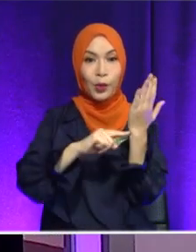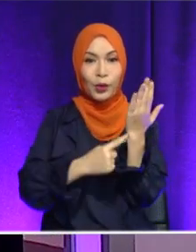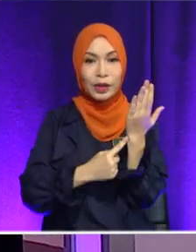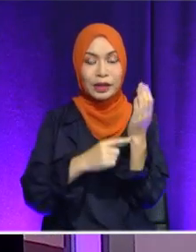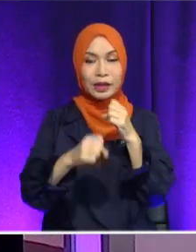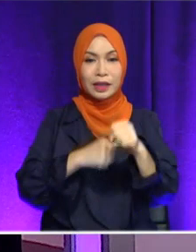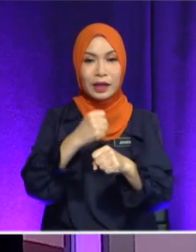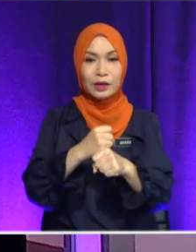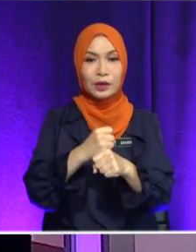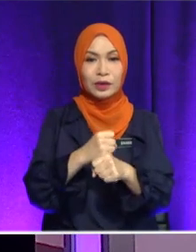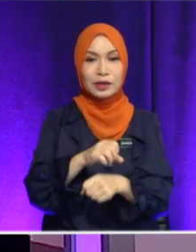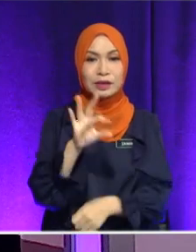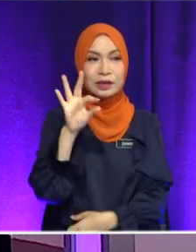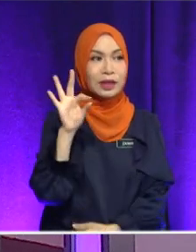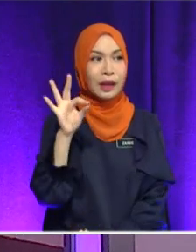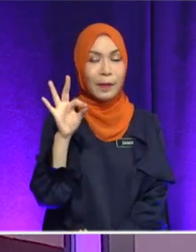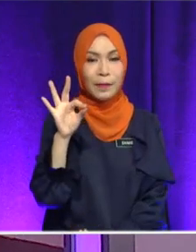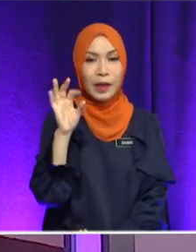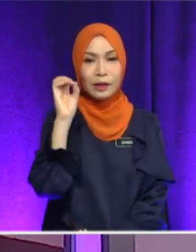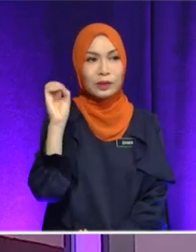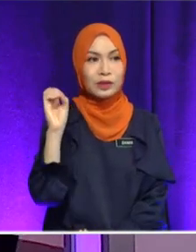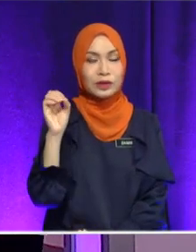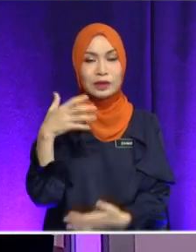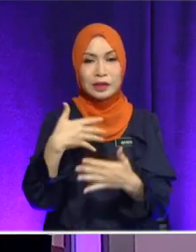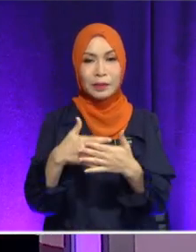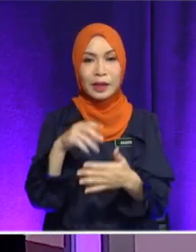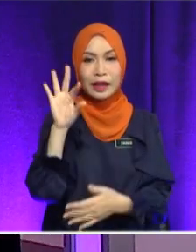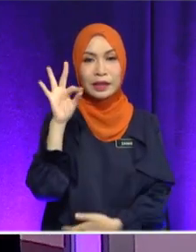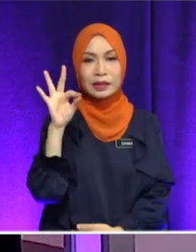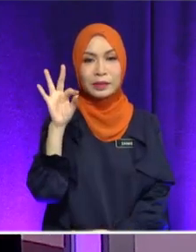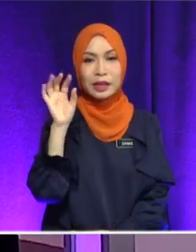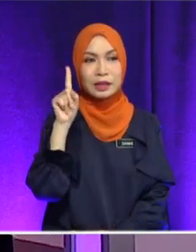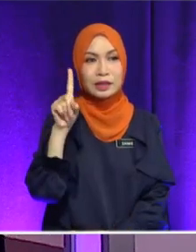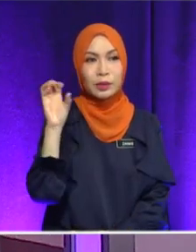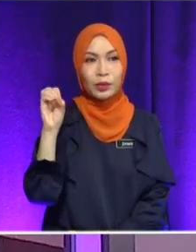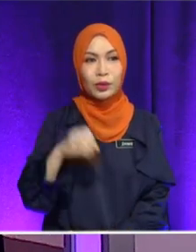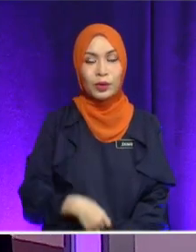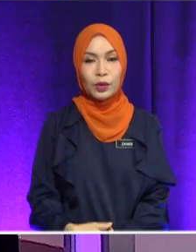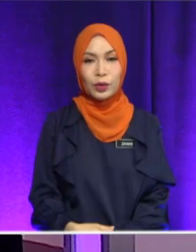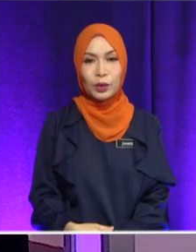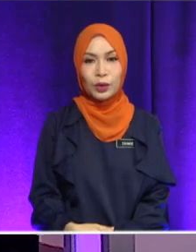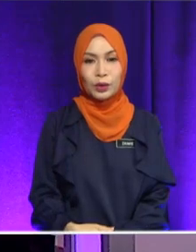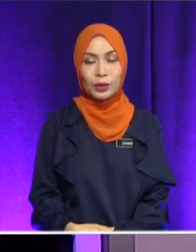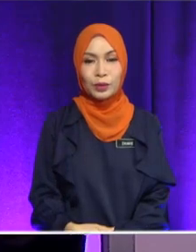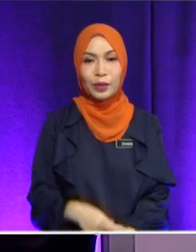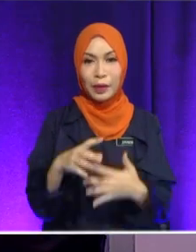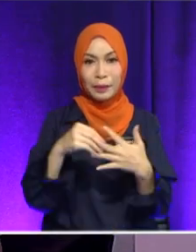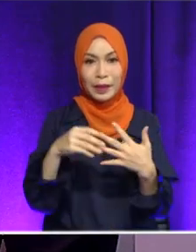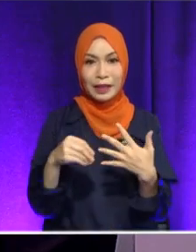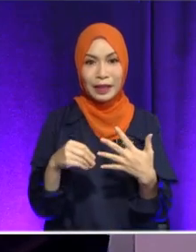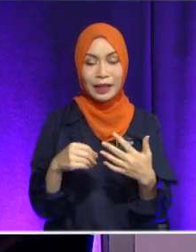hingga 1910 ini adalah aliran Oke Lepas itu kita pergi ke